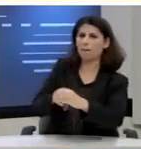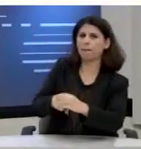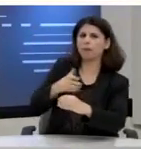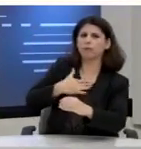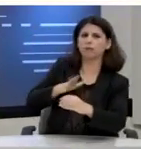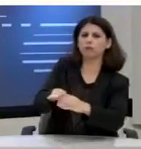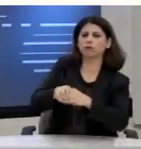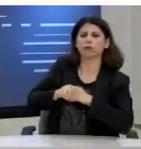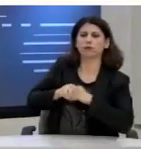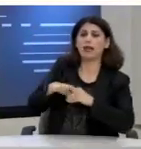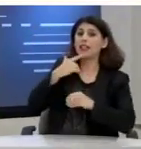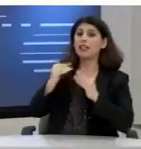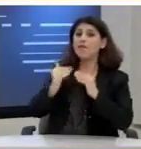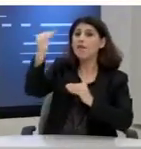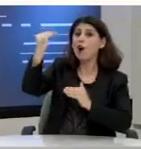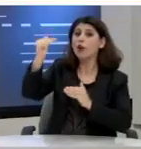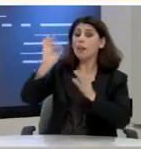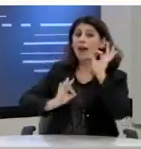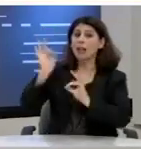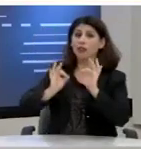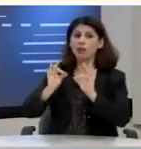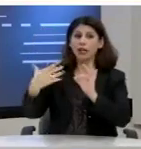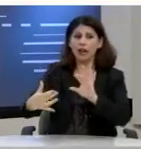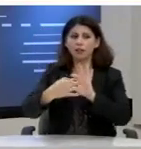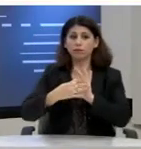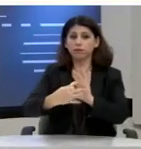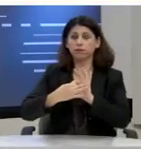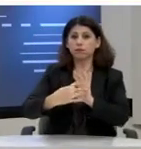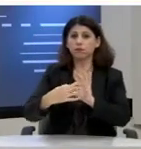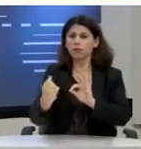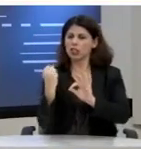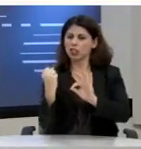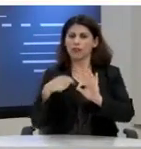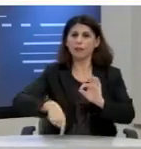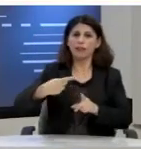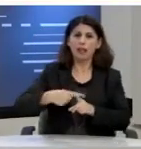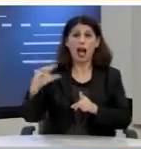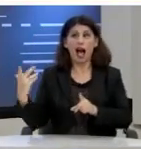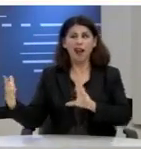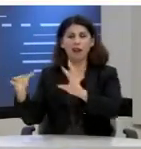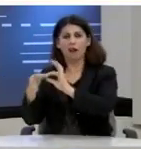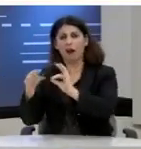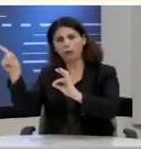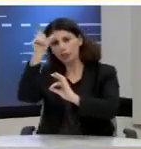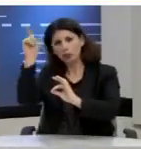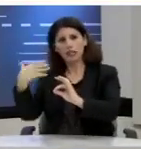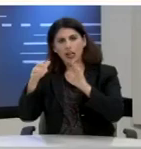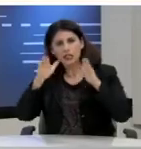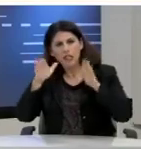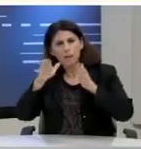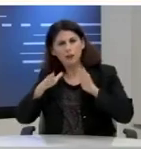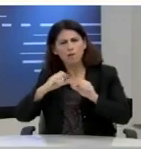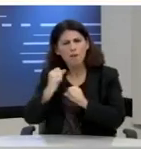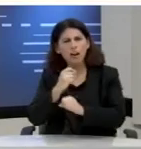Βόρεια Μακεδονία, συμπράττει με την Ελλάδα, είναι σε βάρος του διεθνής σχετισμού δυνάμεων, ενώ αν συμπράττει με την Τουρκία και έχει ισλαμιστές